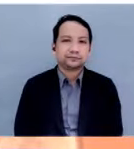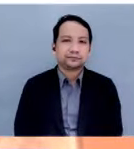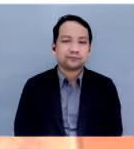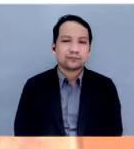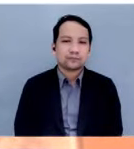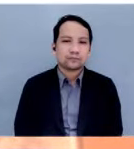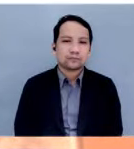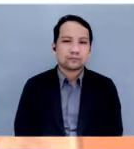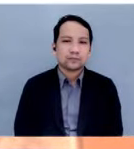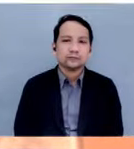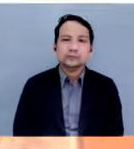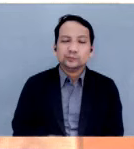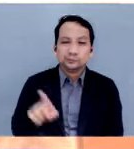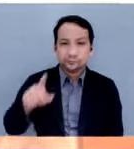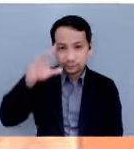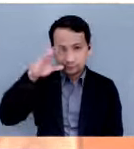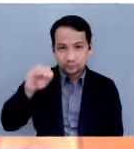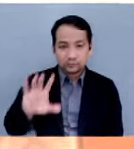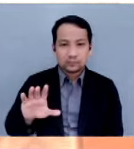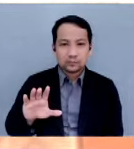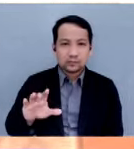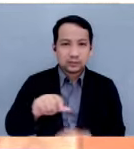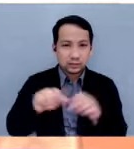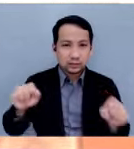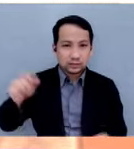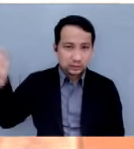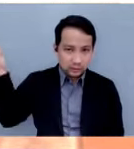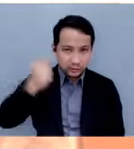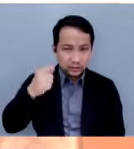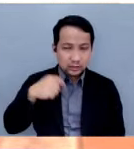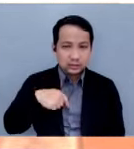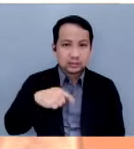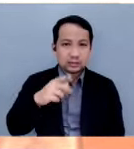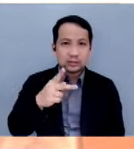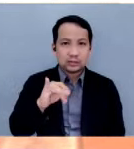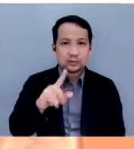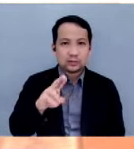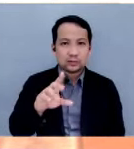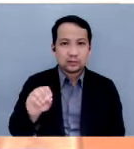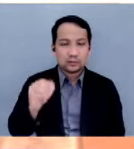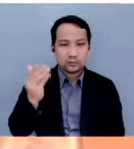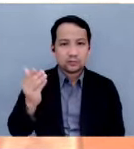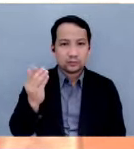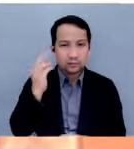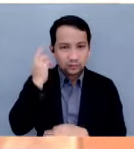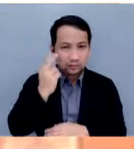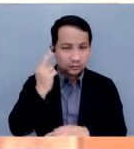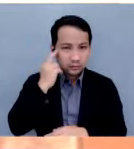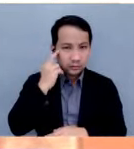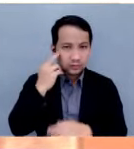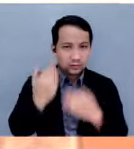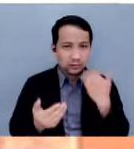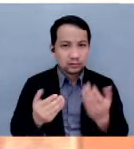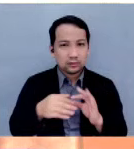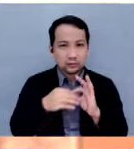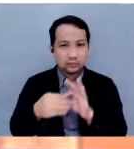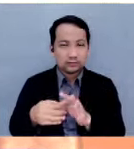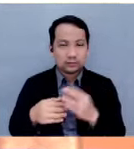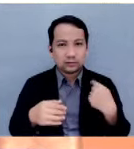Inamin ng isang lalaki na pinukpok niya ng bato ang asong si Kelua na naging dahilan ng pagkamatay nito. Pero depensa